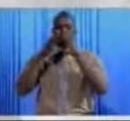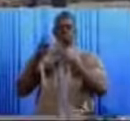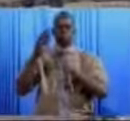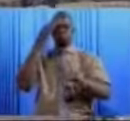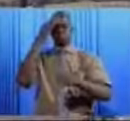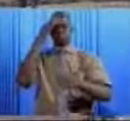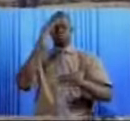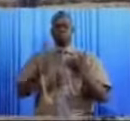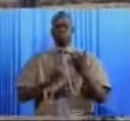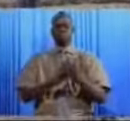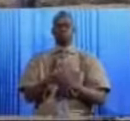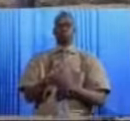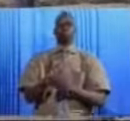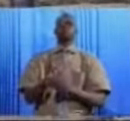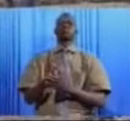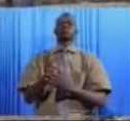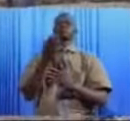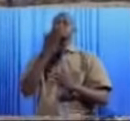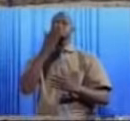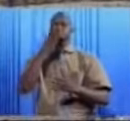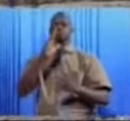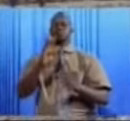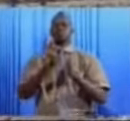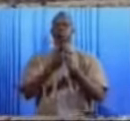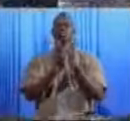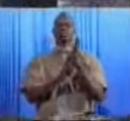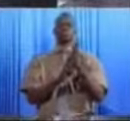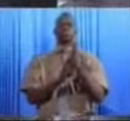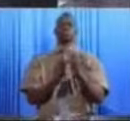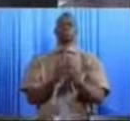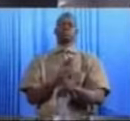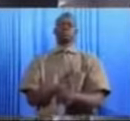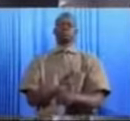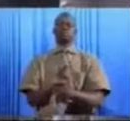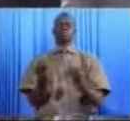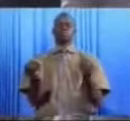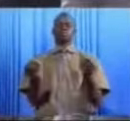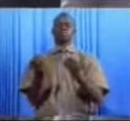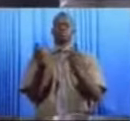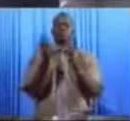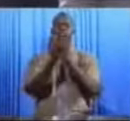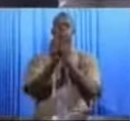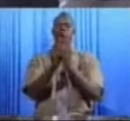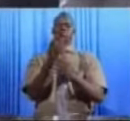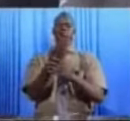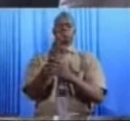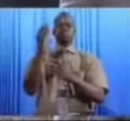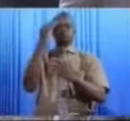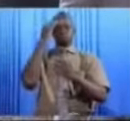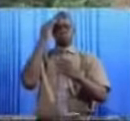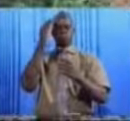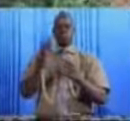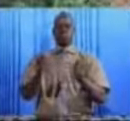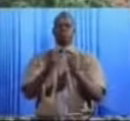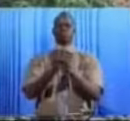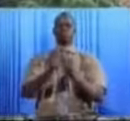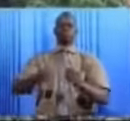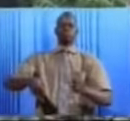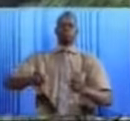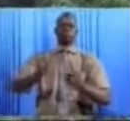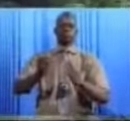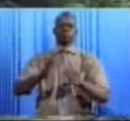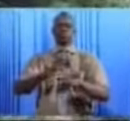utilisations qui vont à l'encontre la réglementation en vigueur d'où cette rencontre entre le ministre en charge de l'eau avec les maraîchers installés